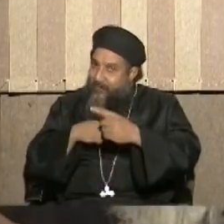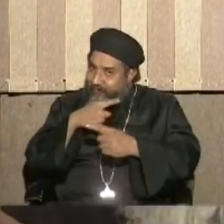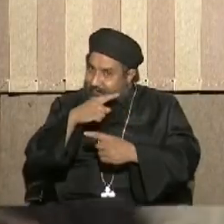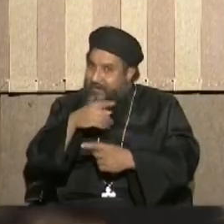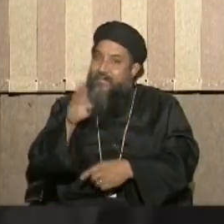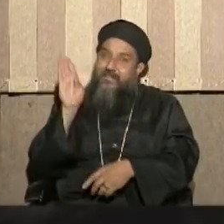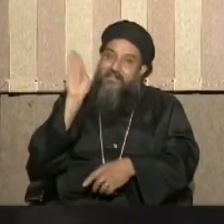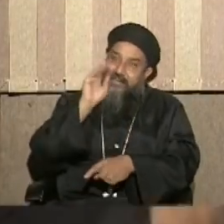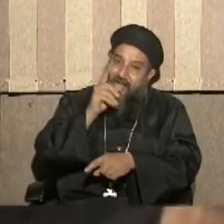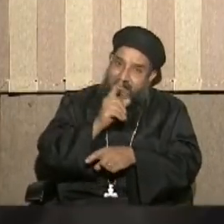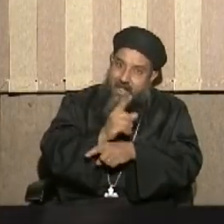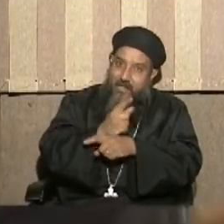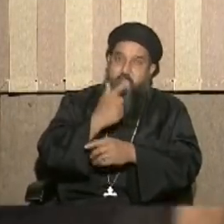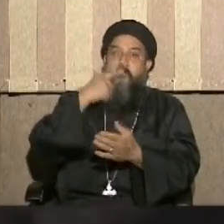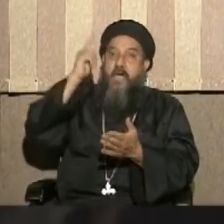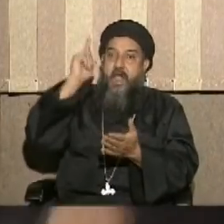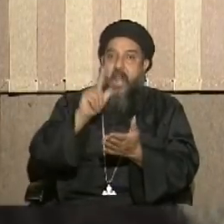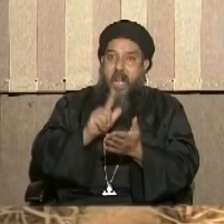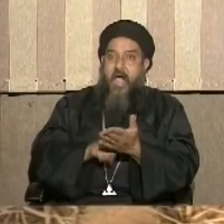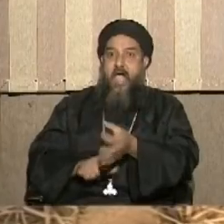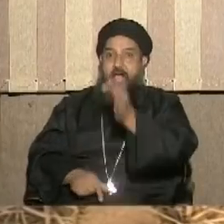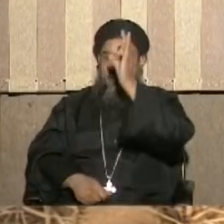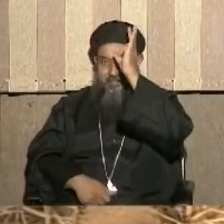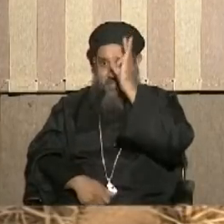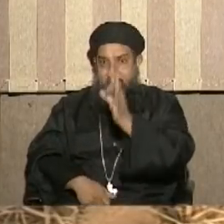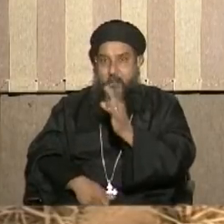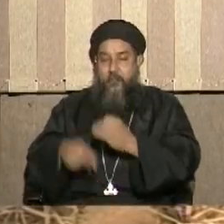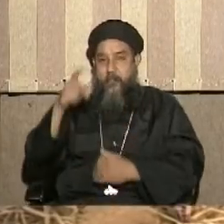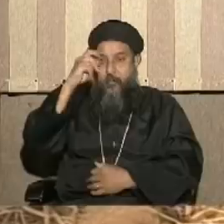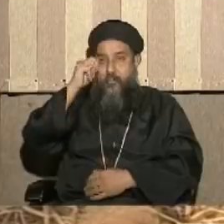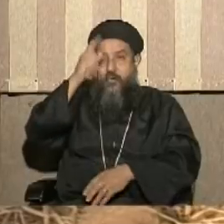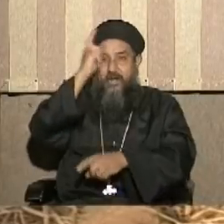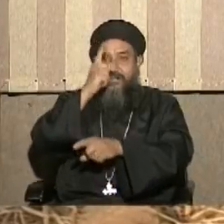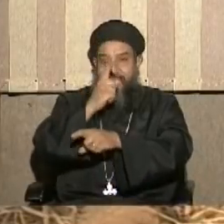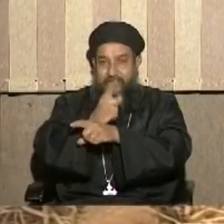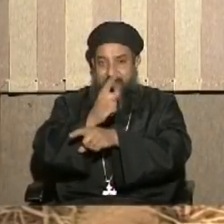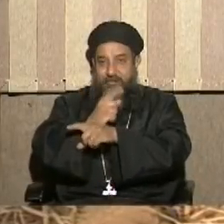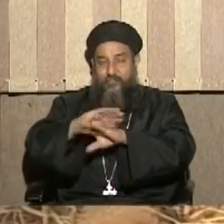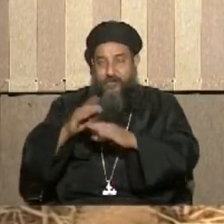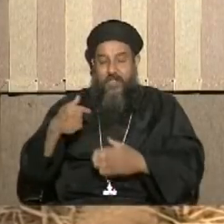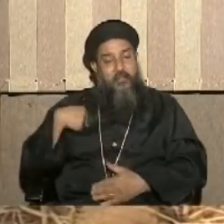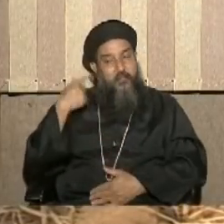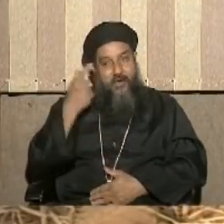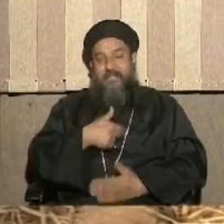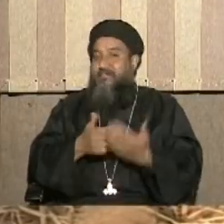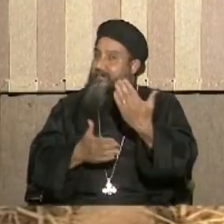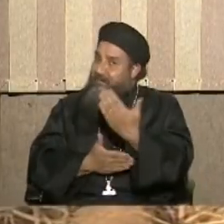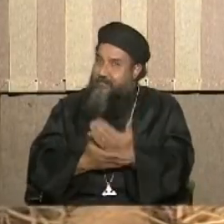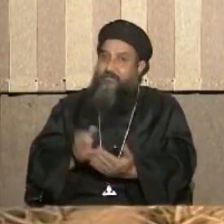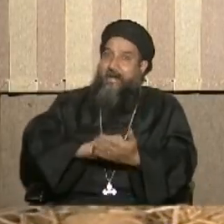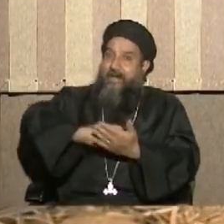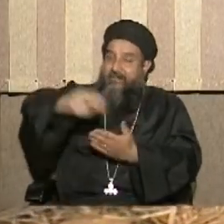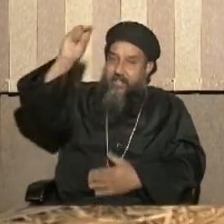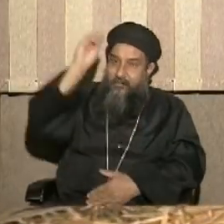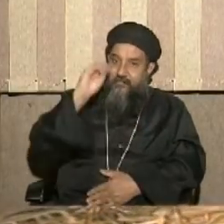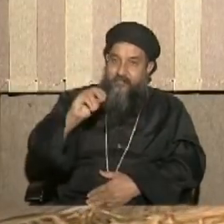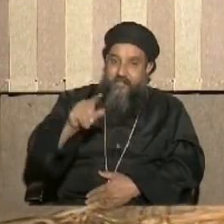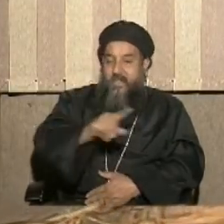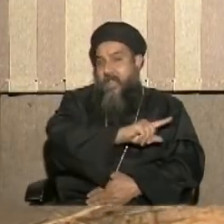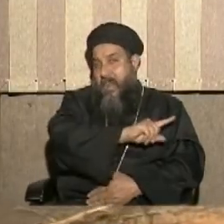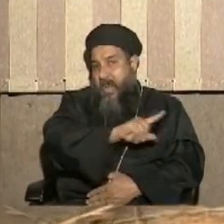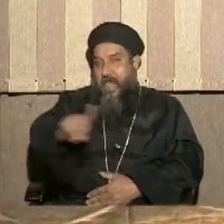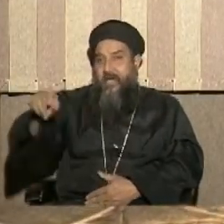وهذا هو المجد الحق. بولس الرسول يقول في الكتاب المقدس